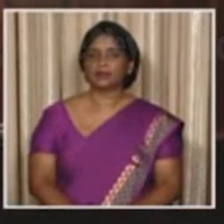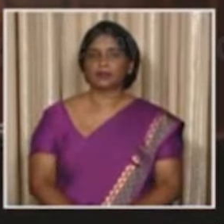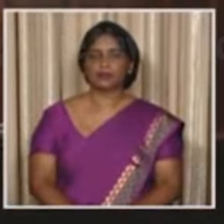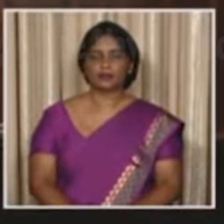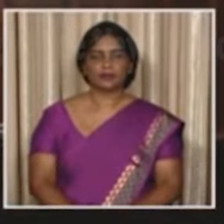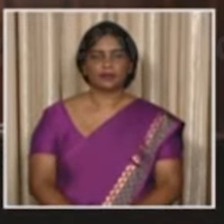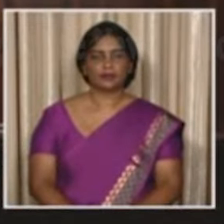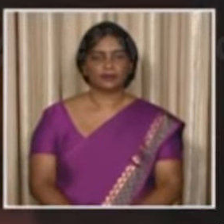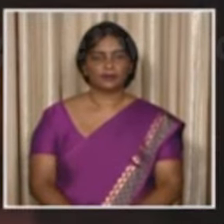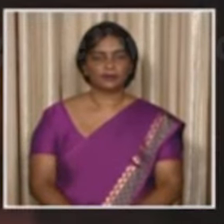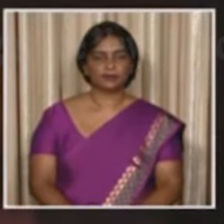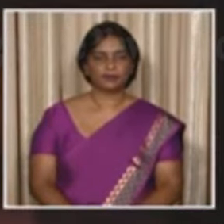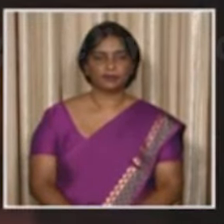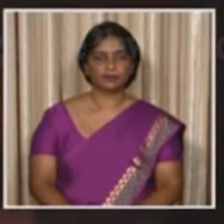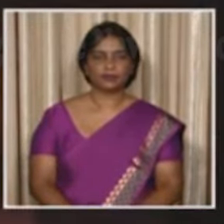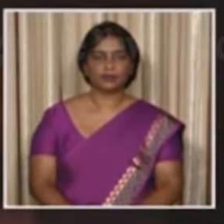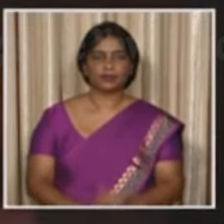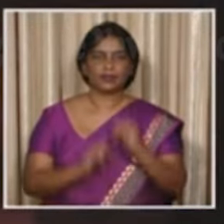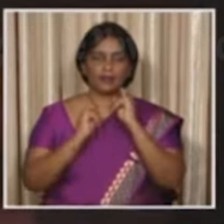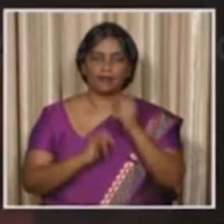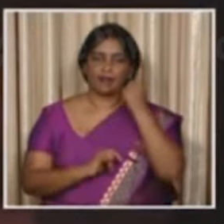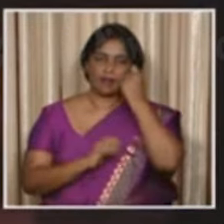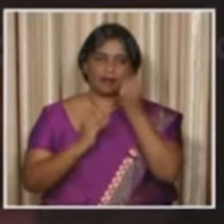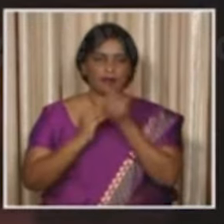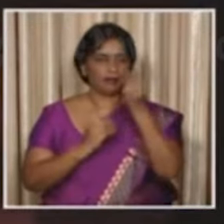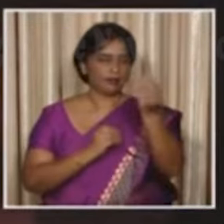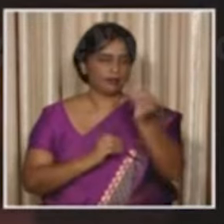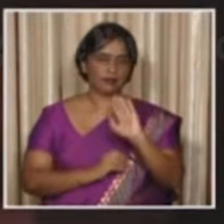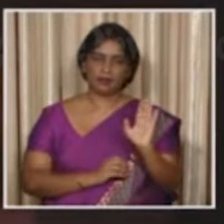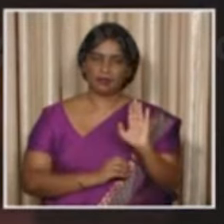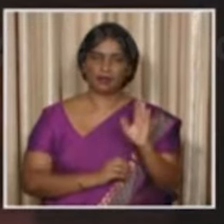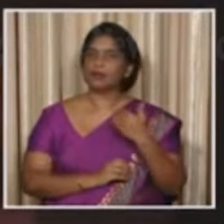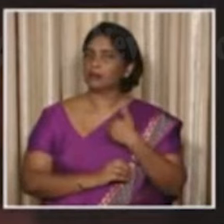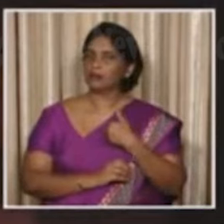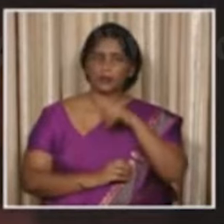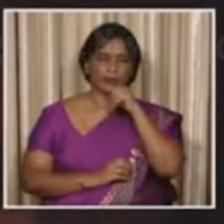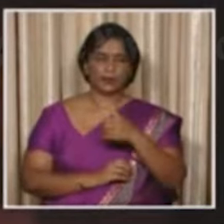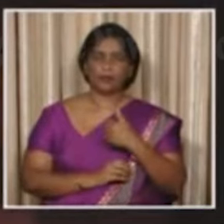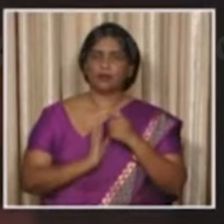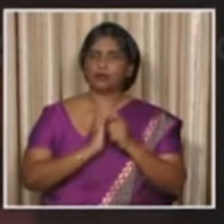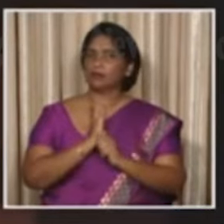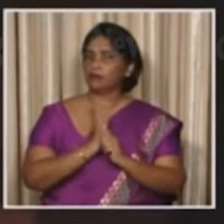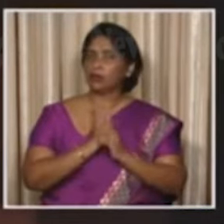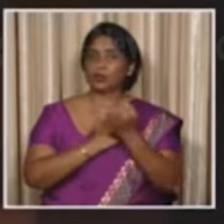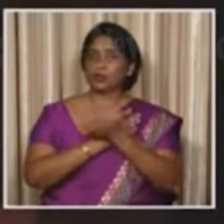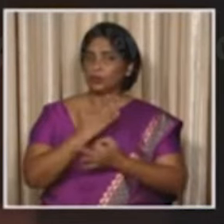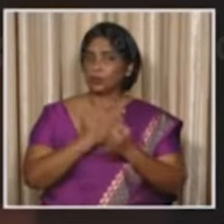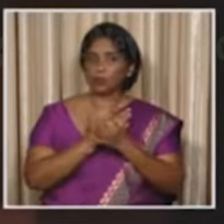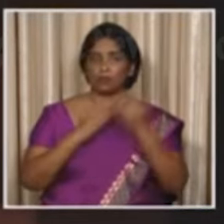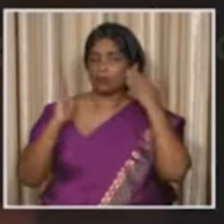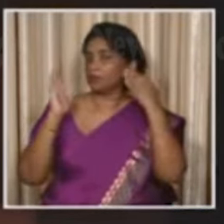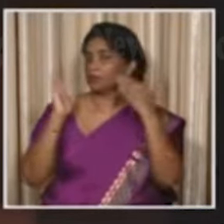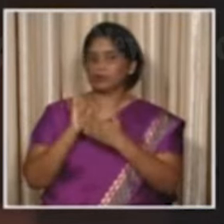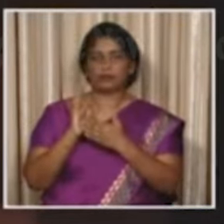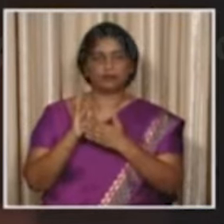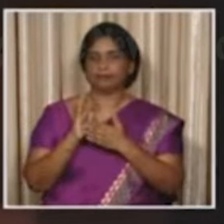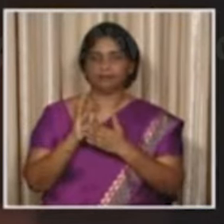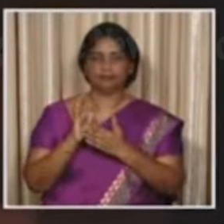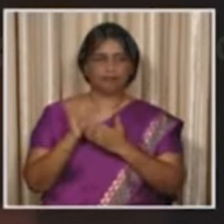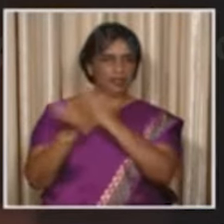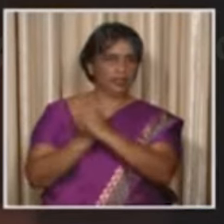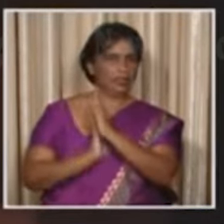කතානායකතුමනි මේකට වැරදි අර්ථකථනයක් දෙන්න එපා. මේ අපි කිසිවෙක් පාතාලය කුඩුකාරය වෙනුවෙන් කවදාවත් තනිය හිටලත්